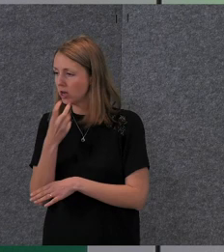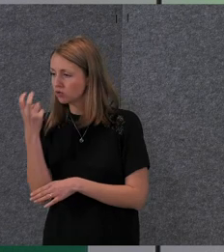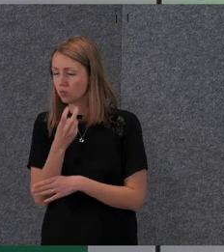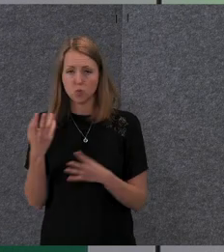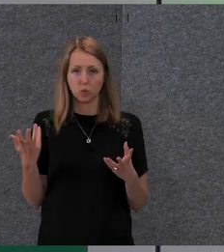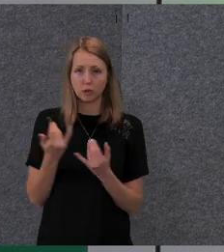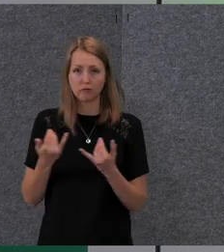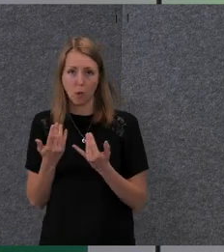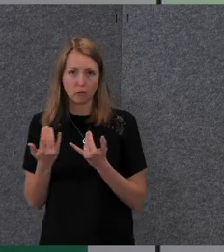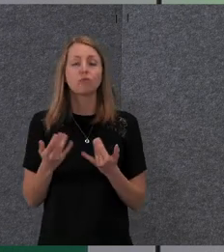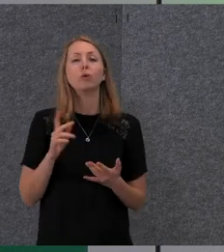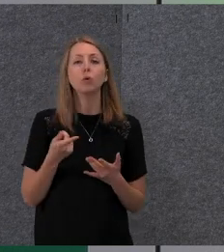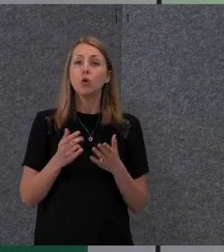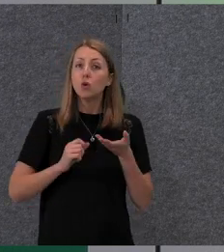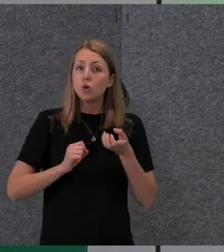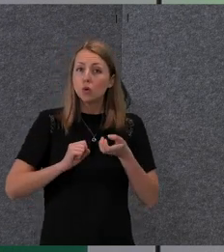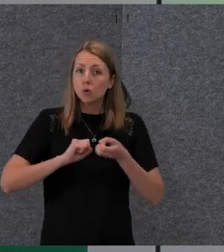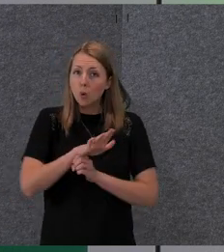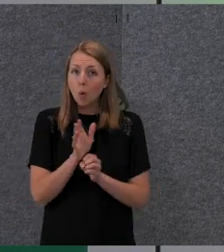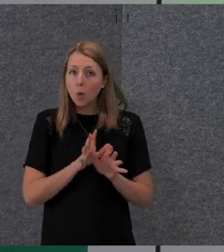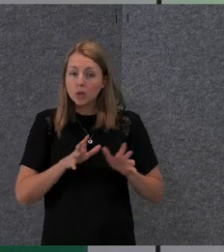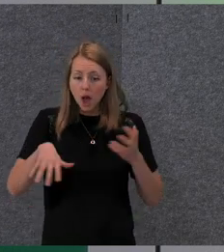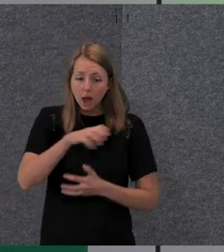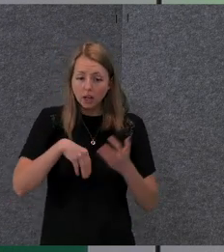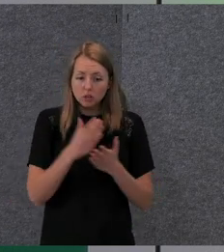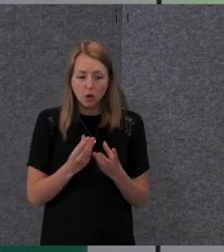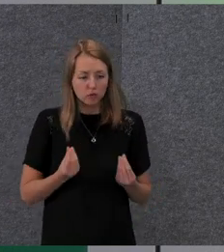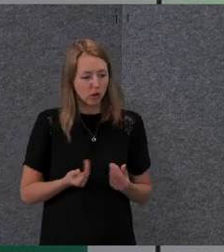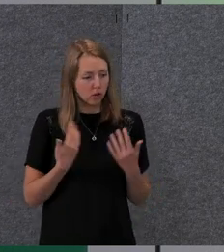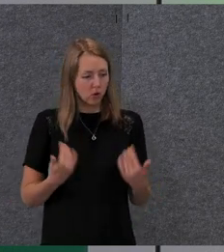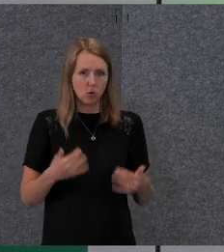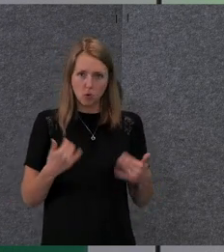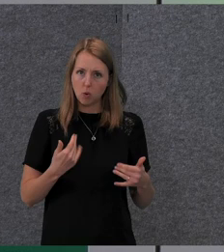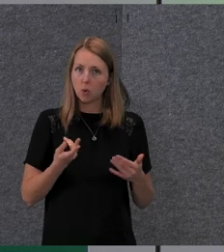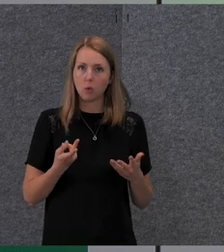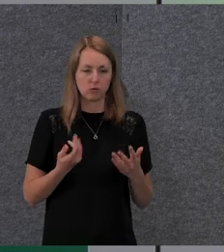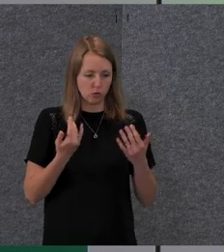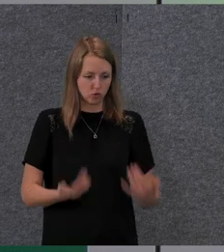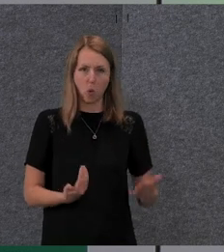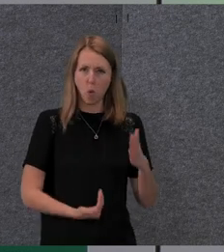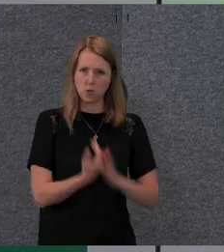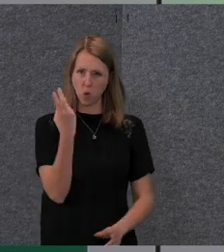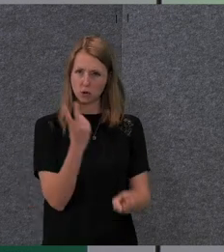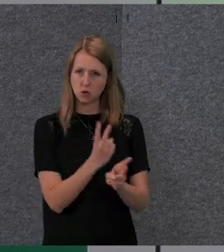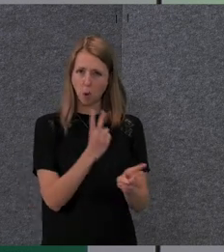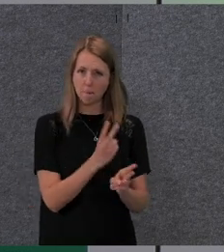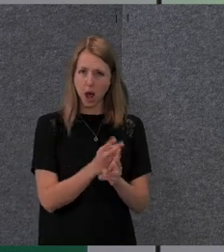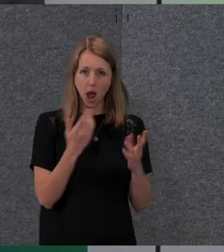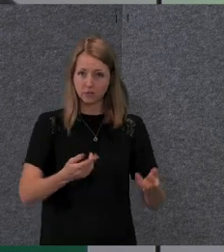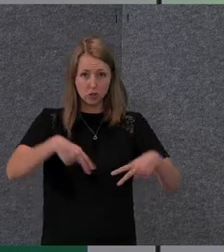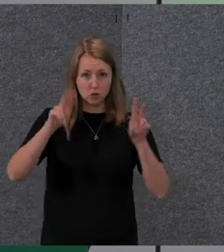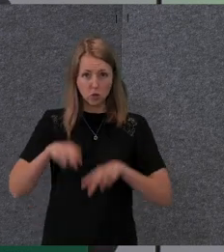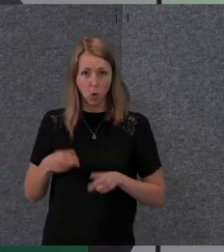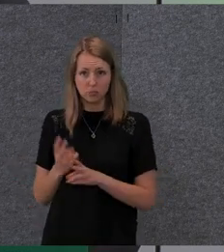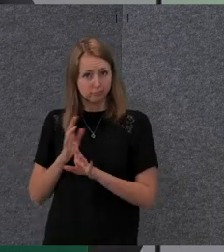Corona-Krise gibt uns den Anschein, dass der Ausnahmezustand die neue Normalität darstellt. Massive